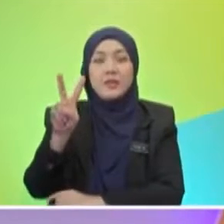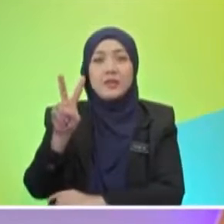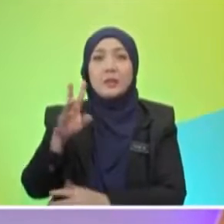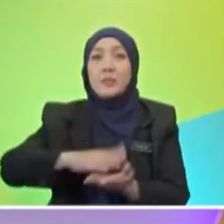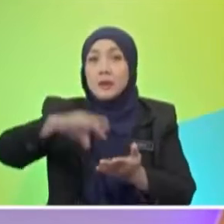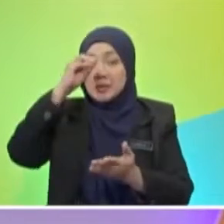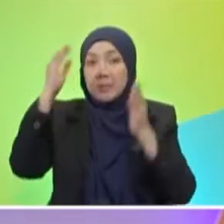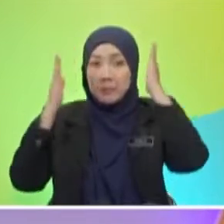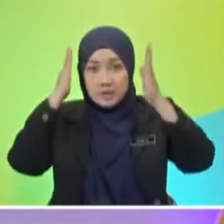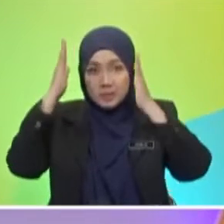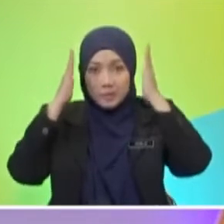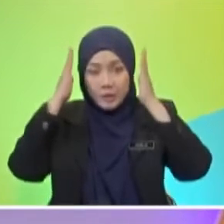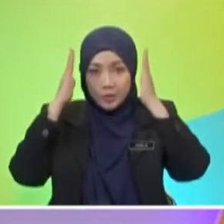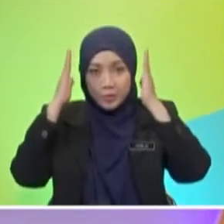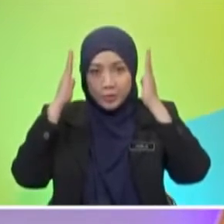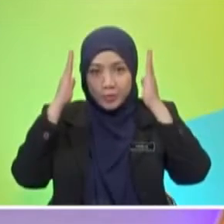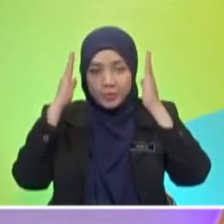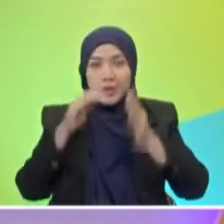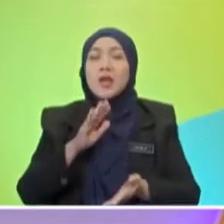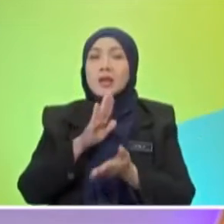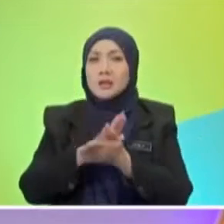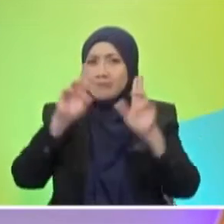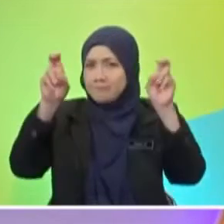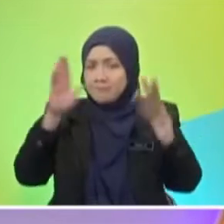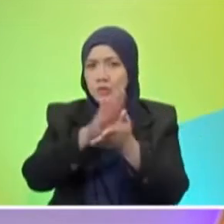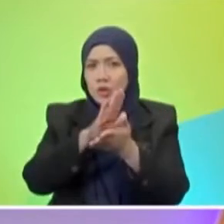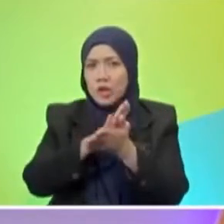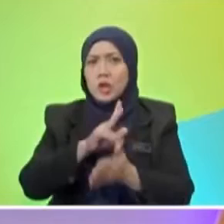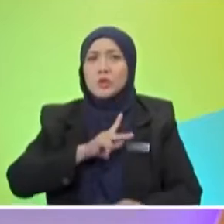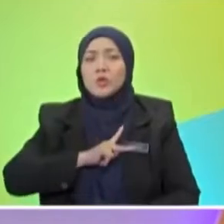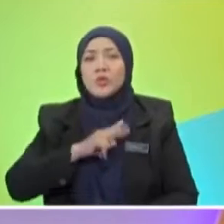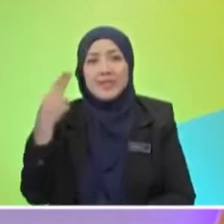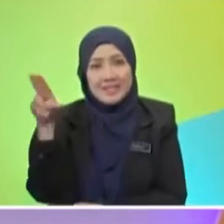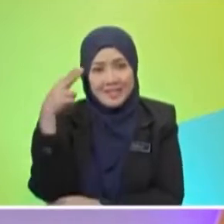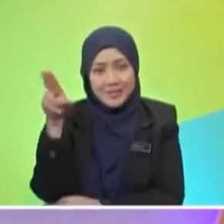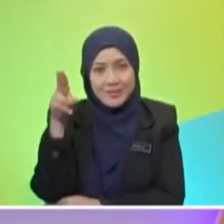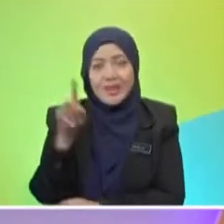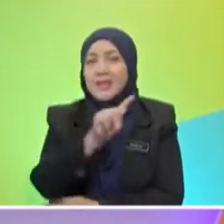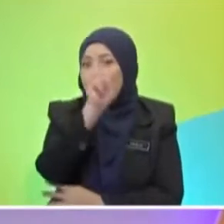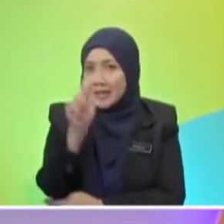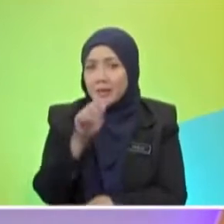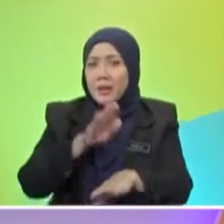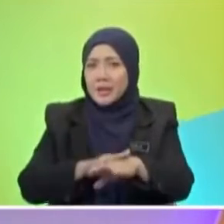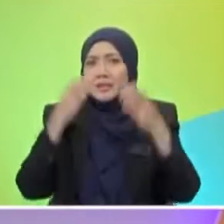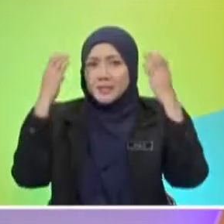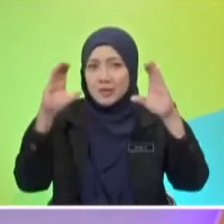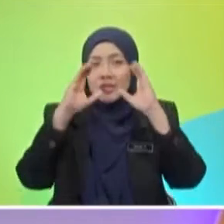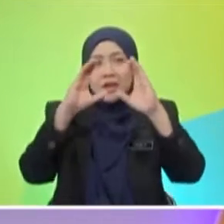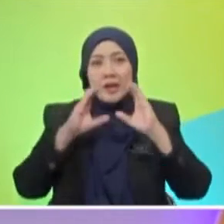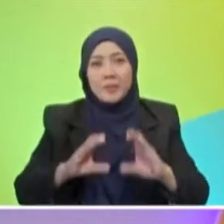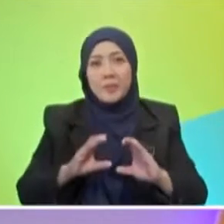pelajaran Bahasa Melayu dengan tajuknya Sekolahku Hijau. Tanya pada cikgu cara